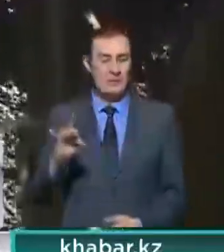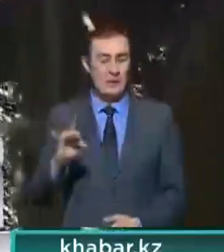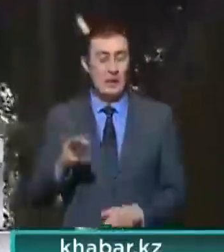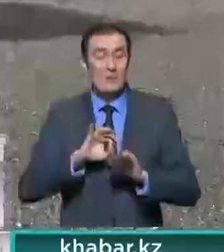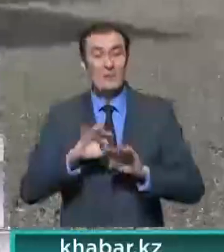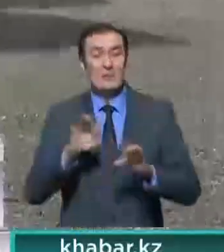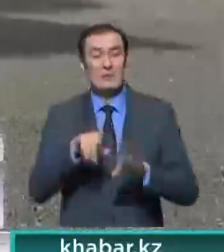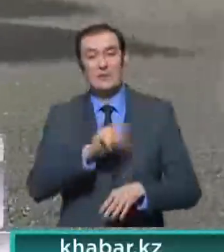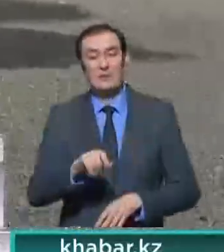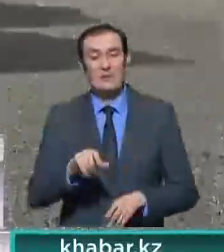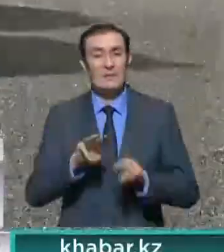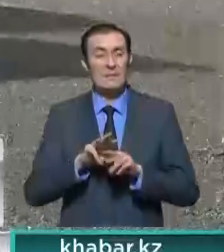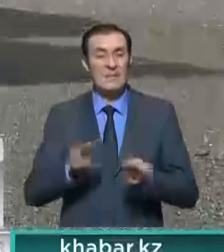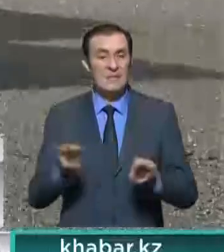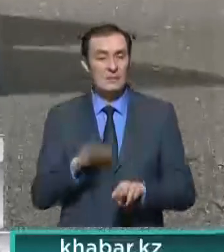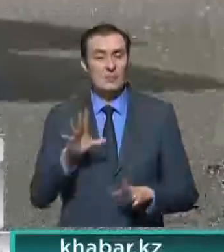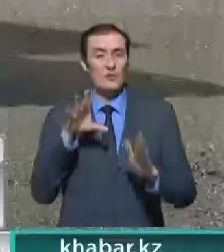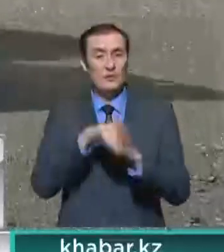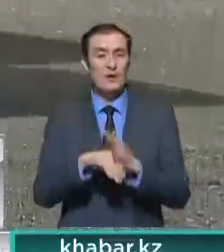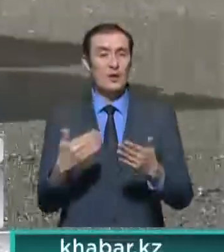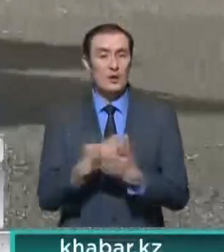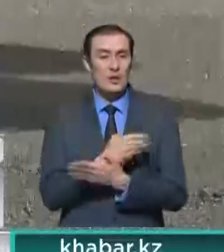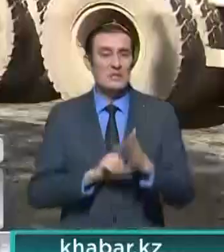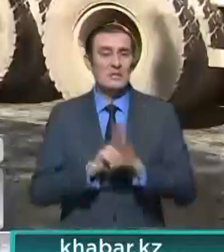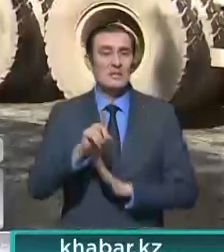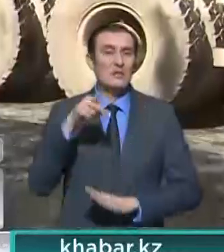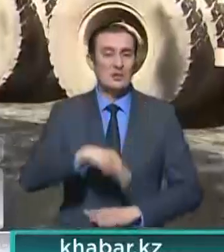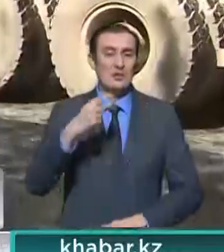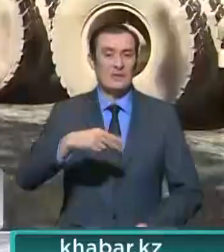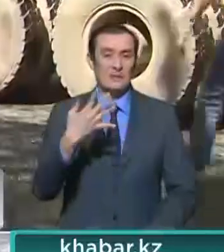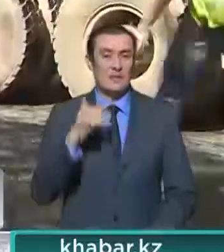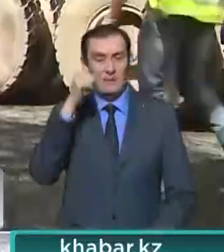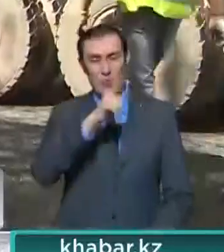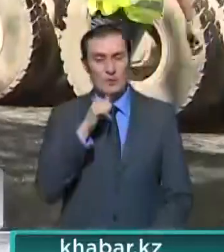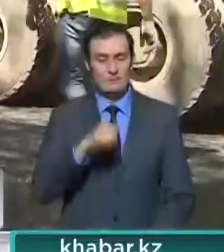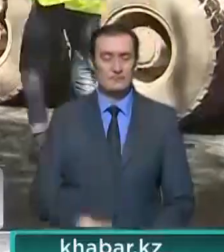словам сотрудников ведомства, новшество будет внедрено с 2025 года.